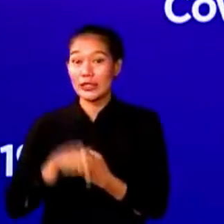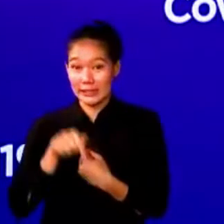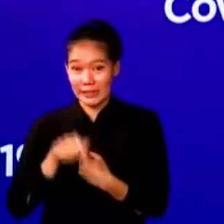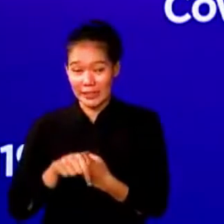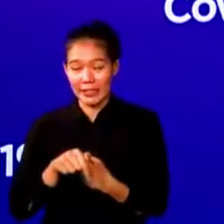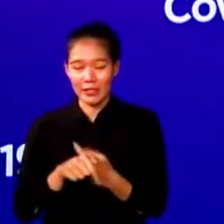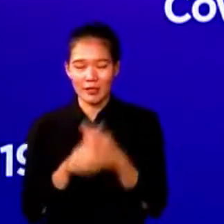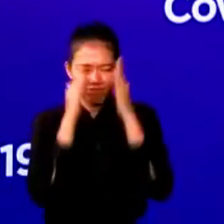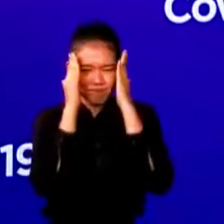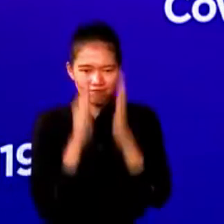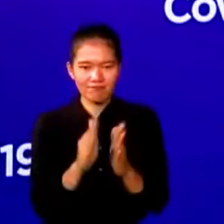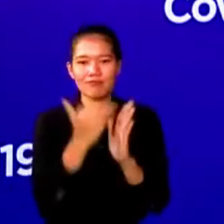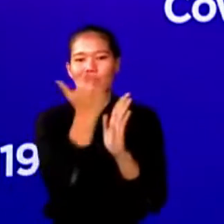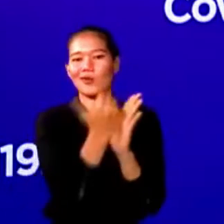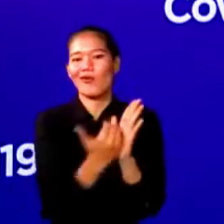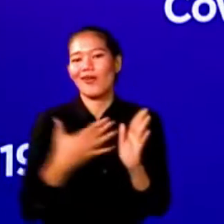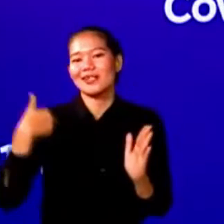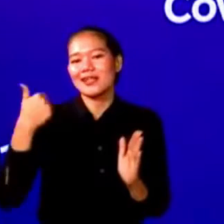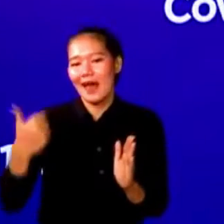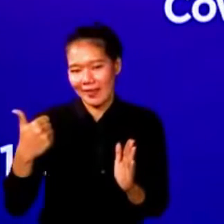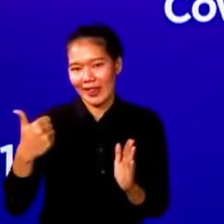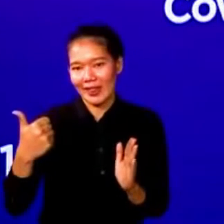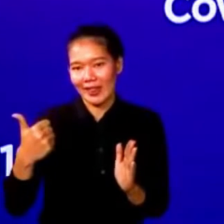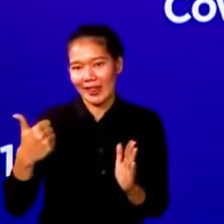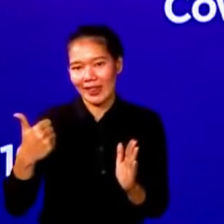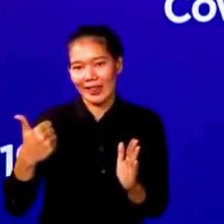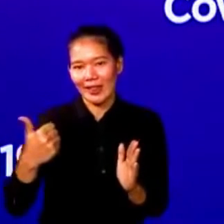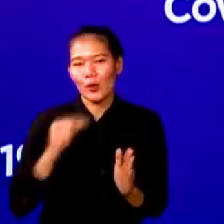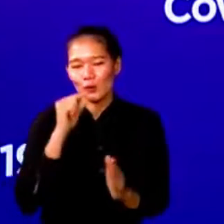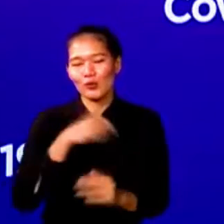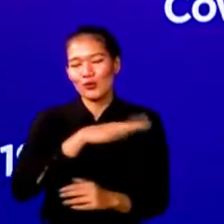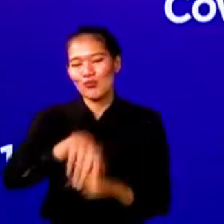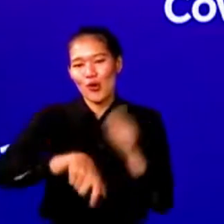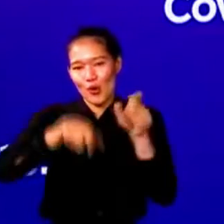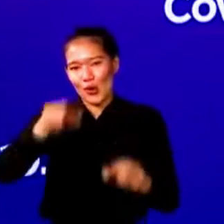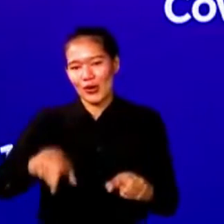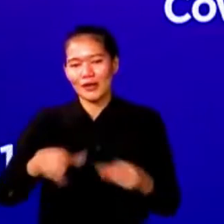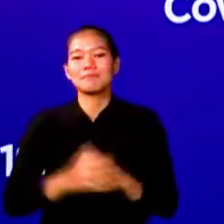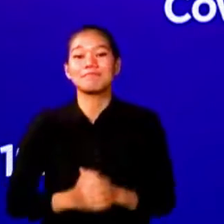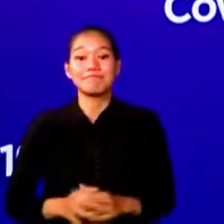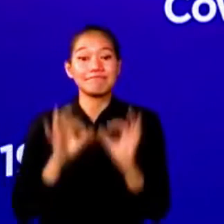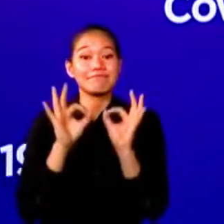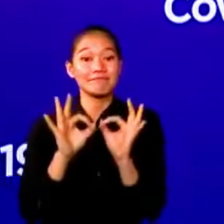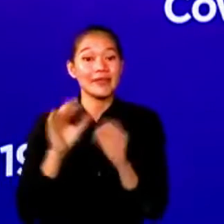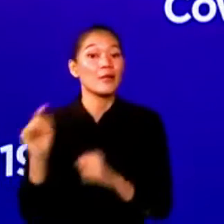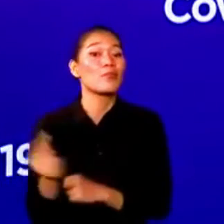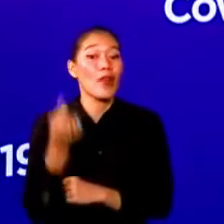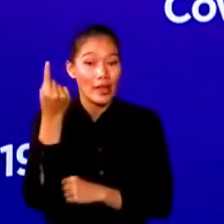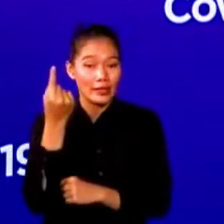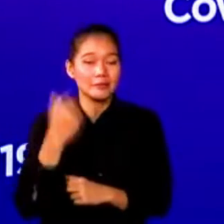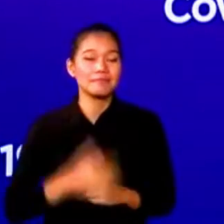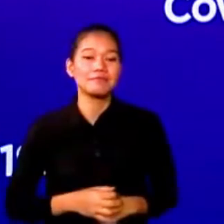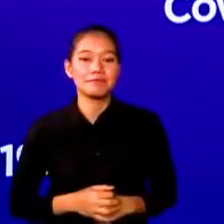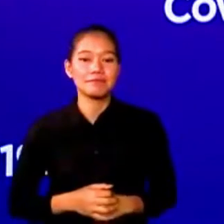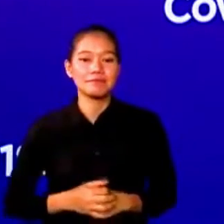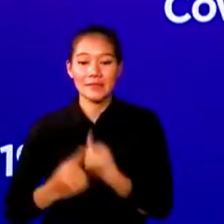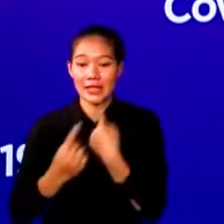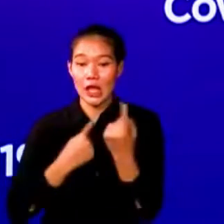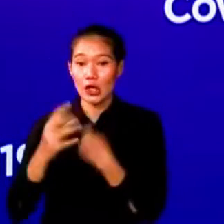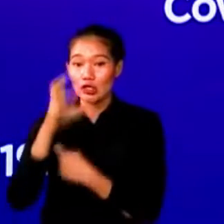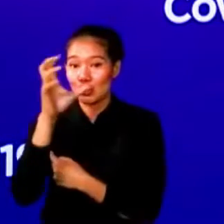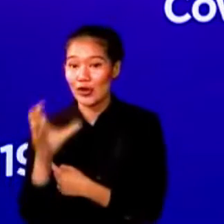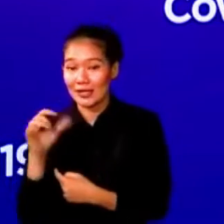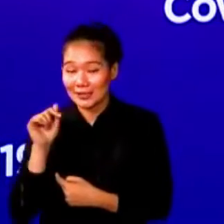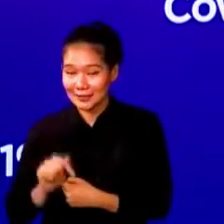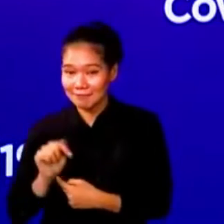pun juga memperhatikan protokol kesehatan dan ditujukan untuk semua kalangan Oke baik kita mulai saja dialog